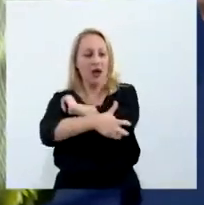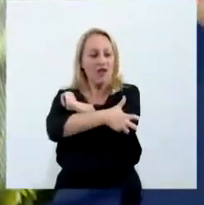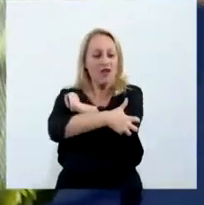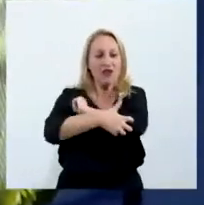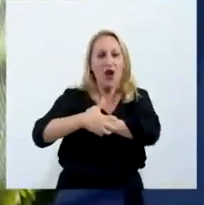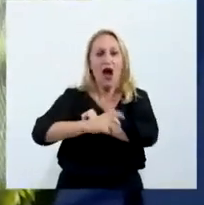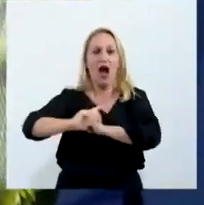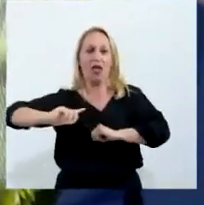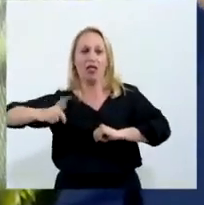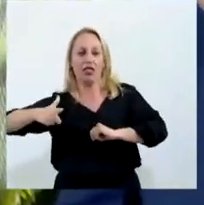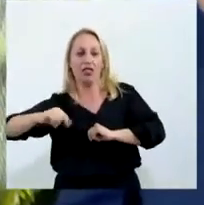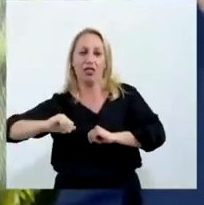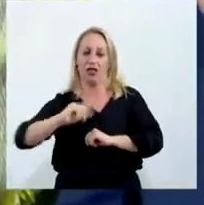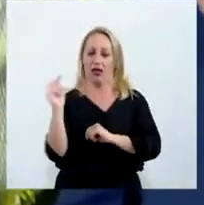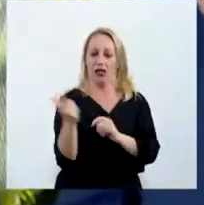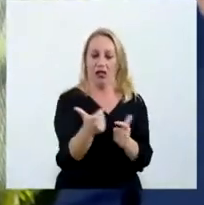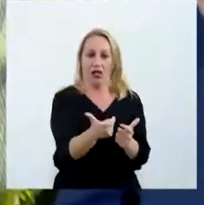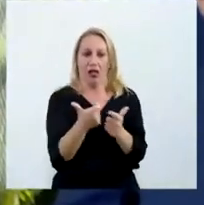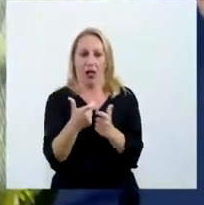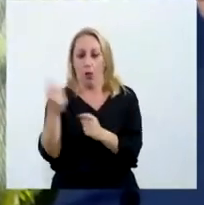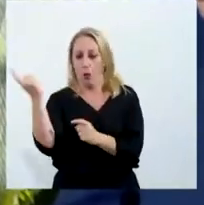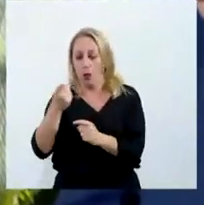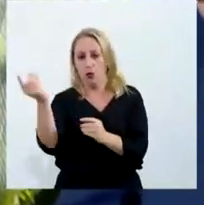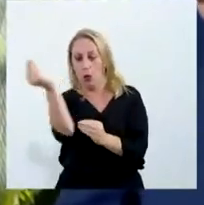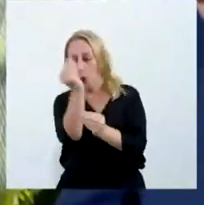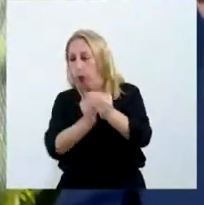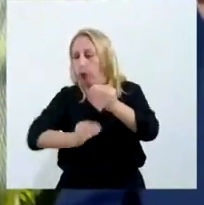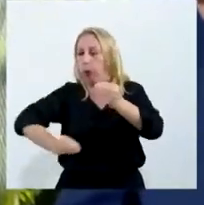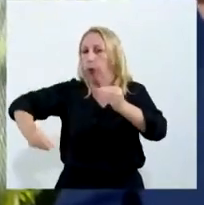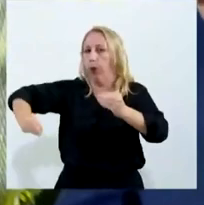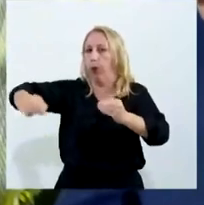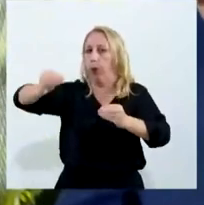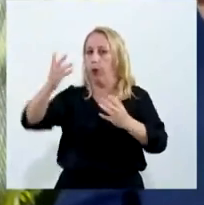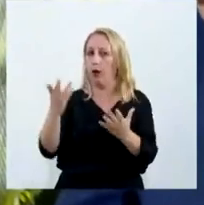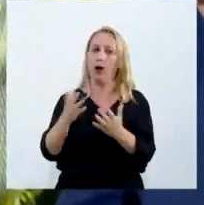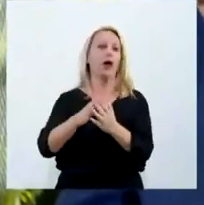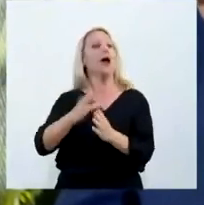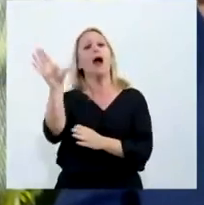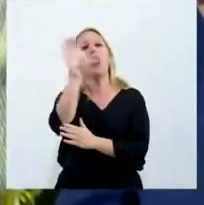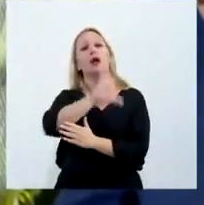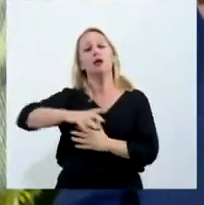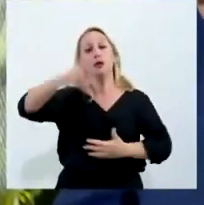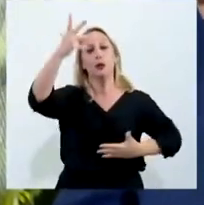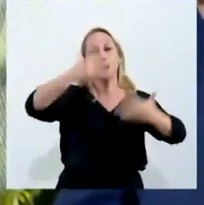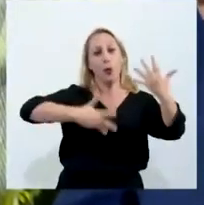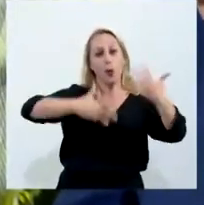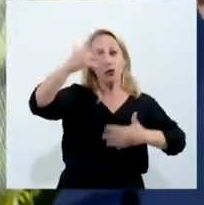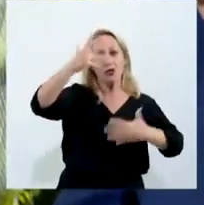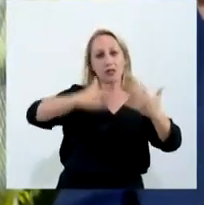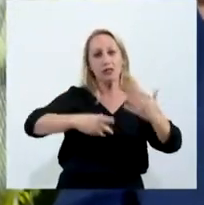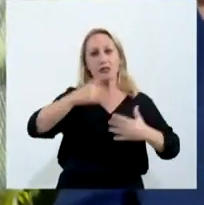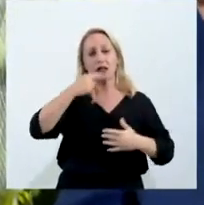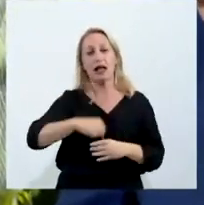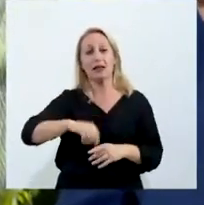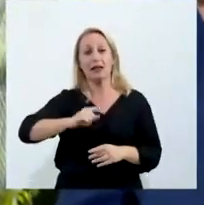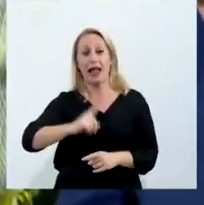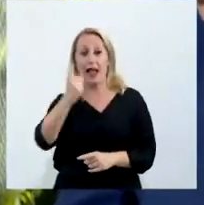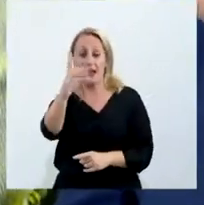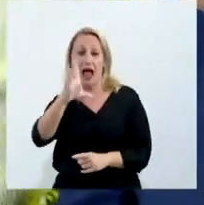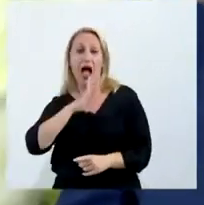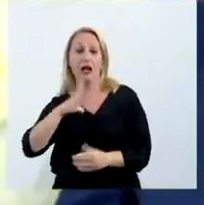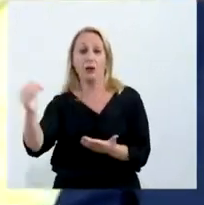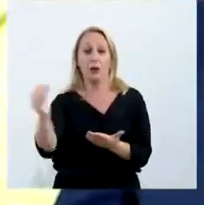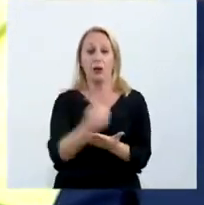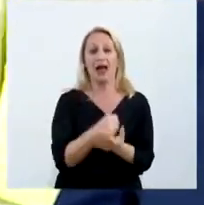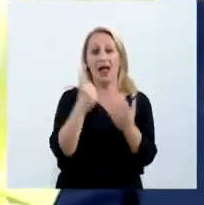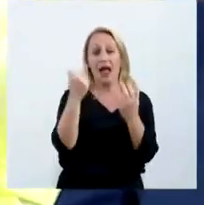φτώχεια και τον κοινωνικό αποκλεισμό. Η ανισότητα είναι μεγάλη, ενώ τα στοιχεία της Eurostat τοποθετούν το πραγματικό κατακεφαλή να έψει στη χώρα μας στο 68%